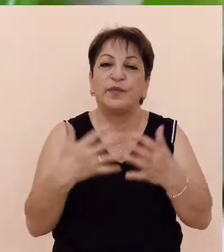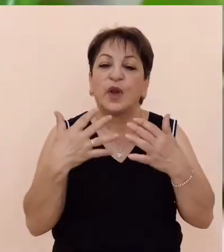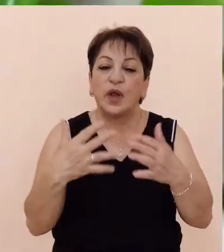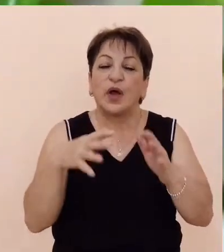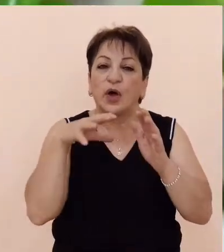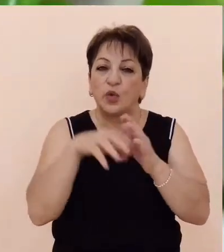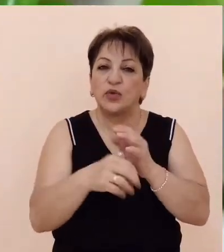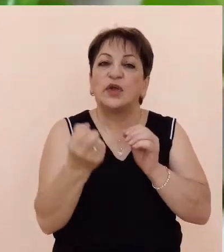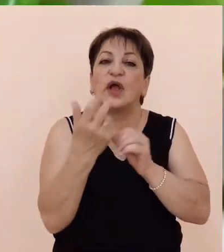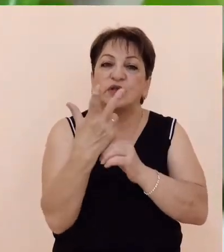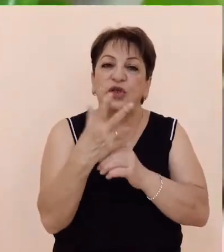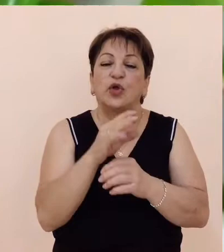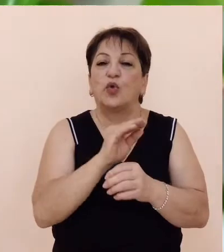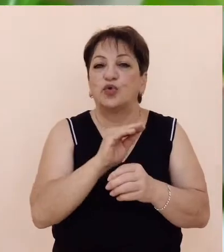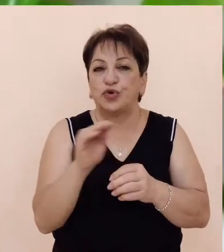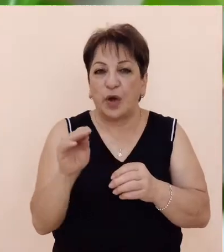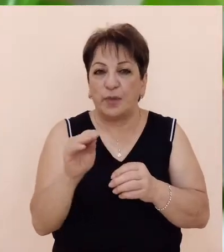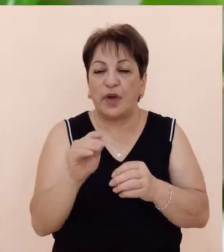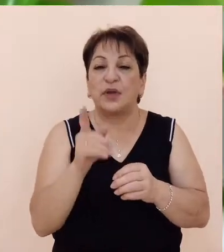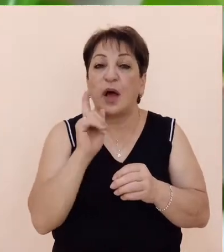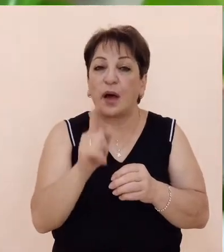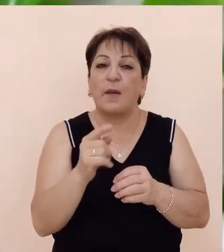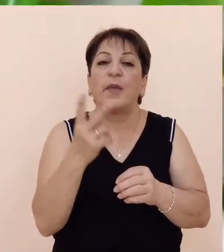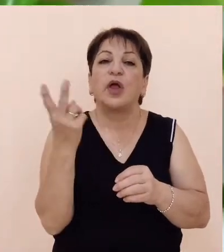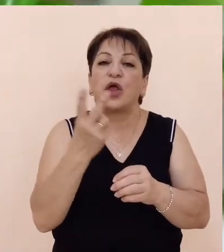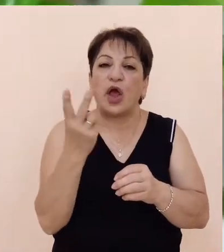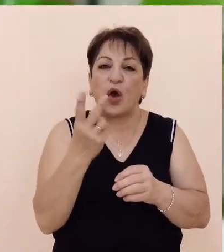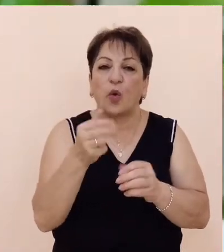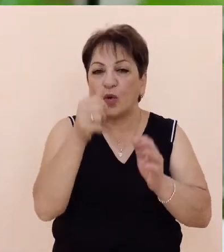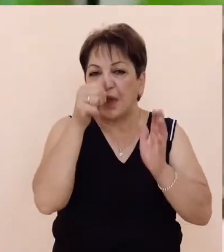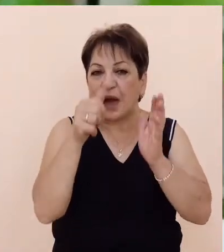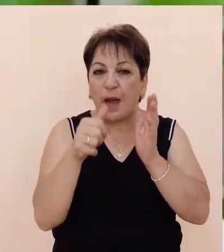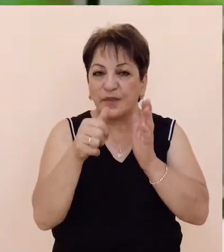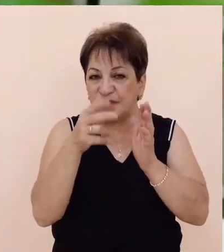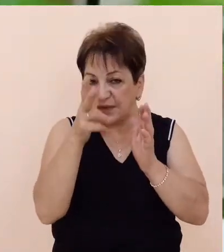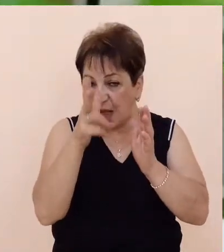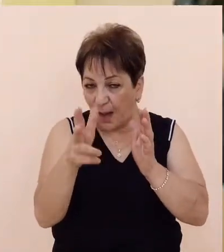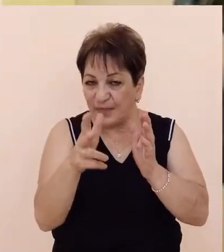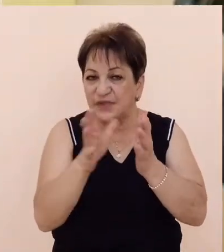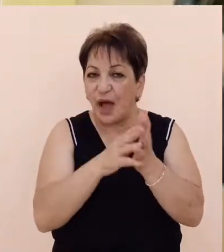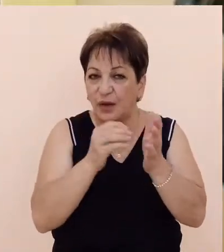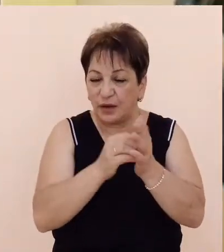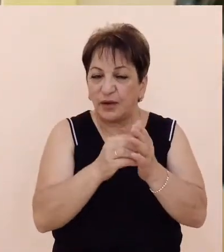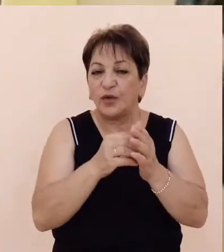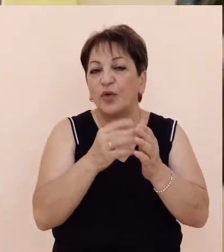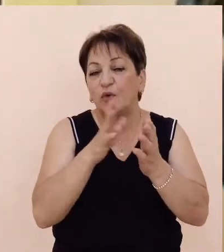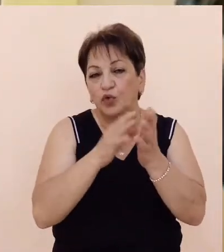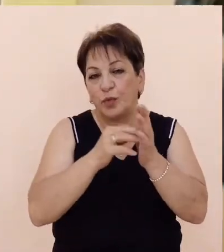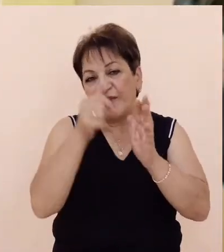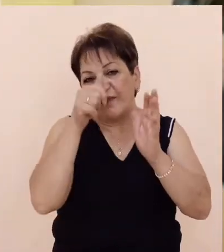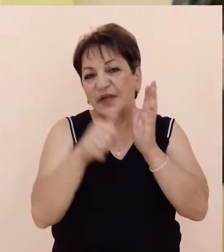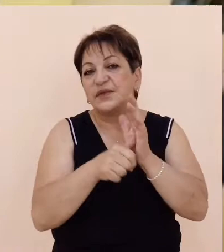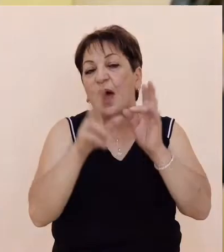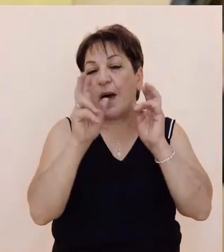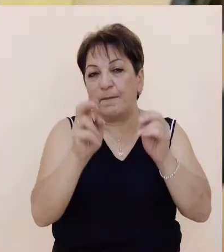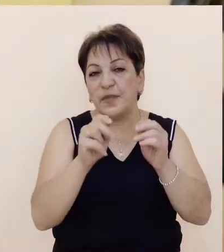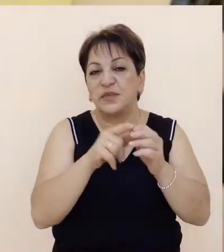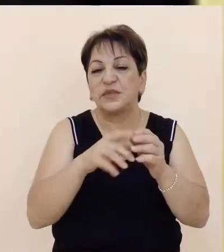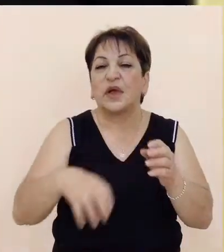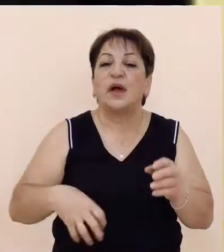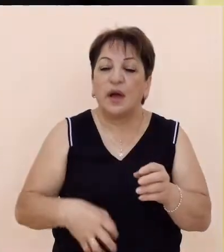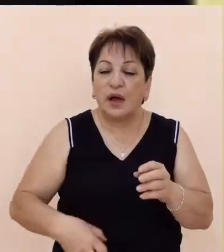Հղիության 13-րդ չափատ կամ երկրորդ հեռամսյակի սկիզբ։ Նշանավորվում է նրանով, որ